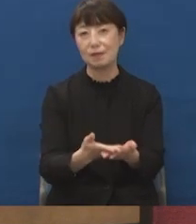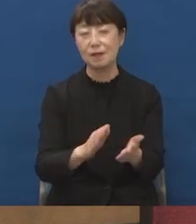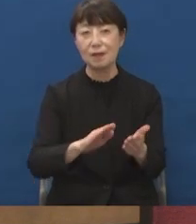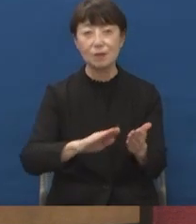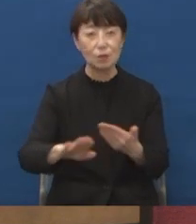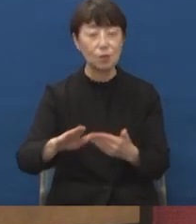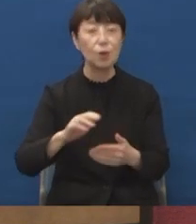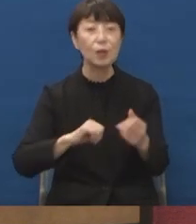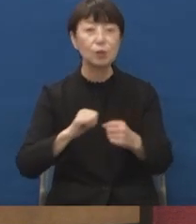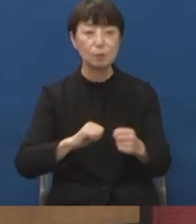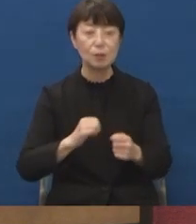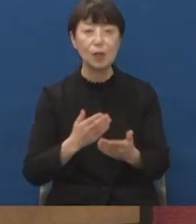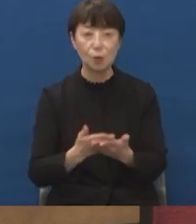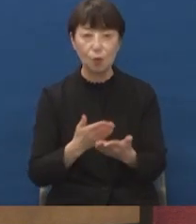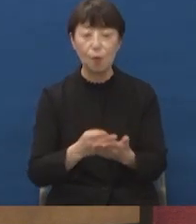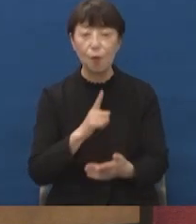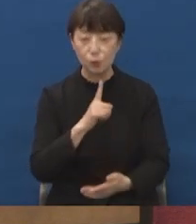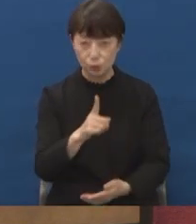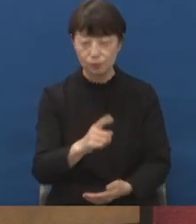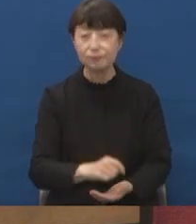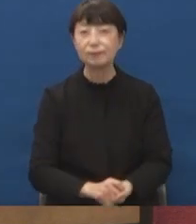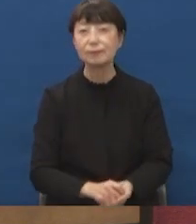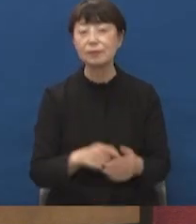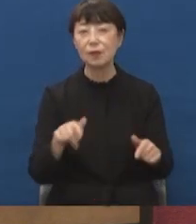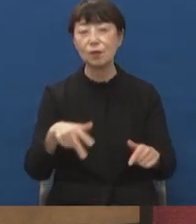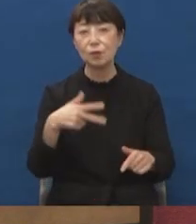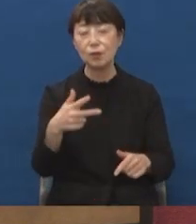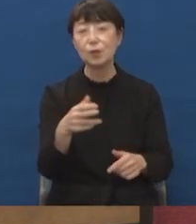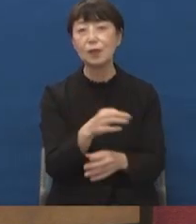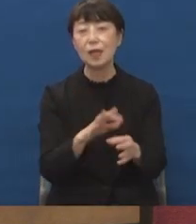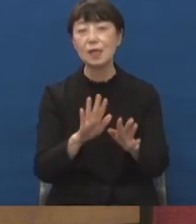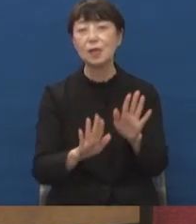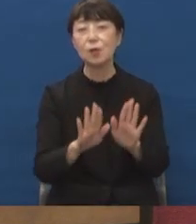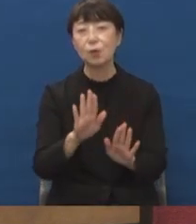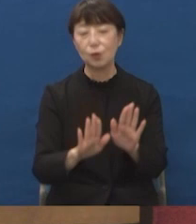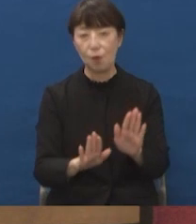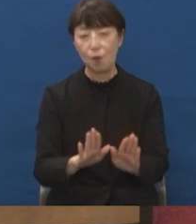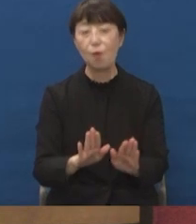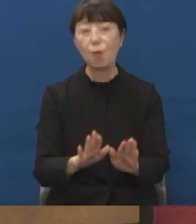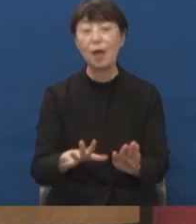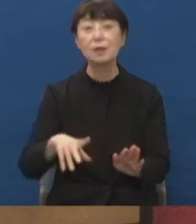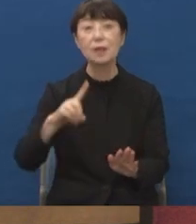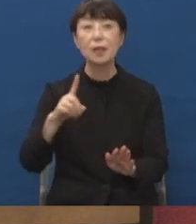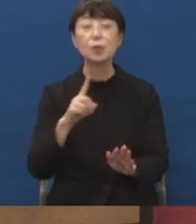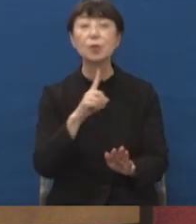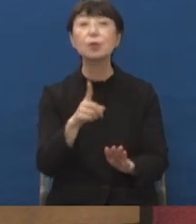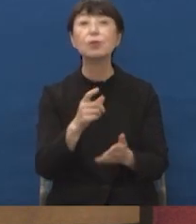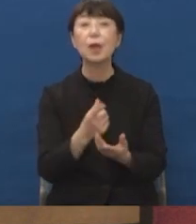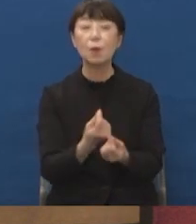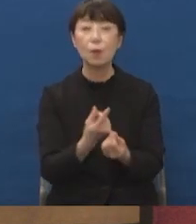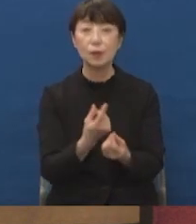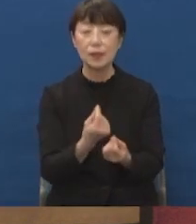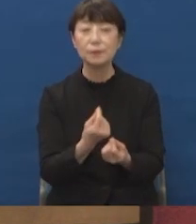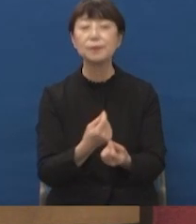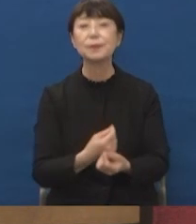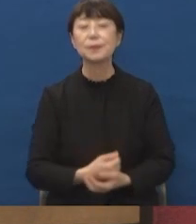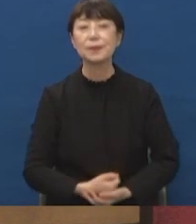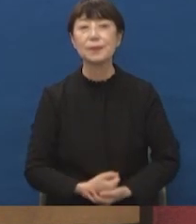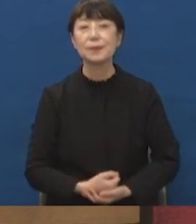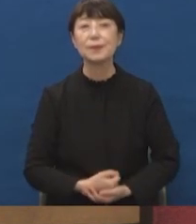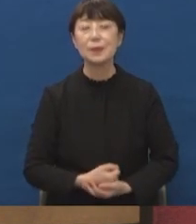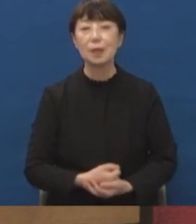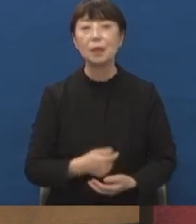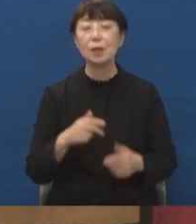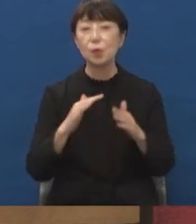について要望を申し上げます。本市の経済状況につきましては、冒頭申し上げたとおりでありますが、都市の成長戦